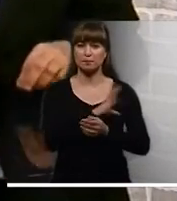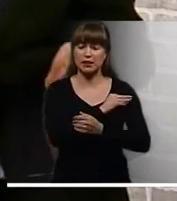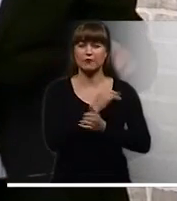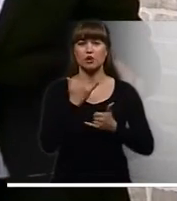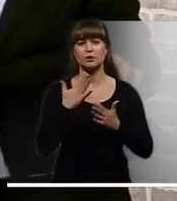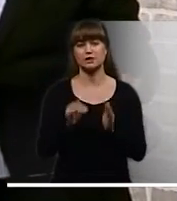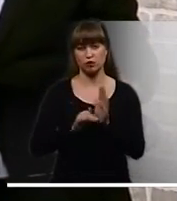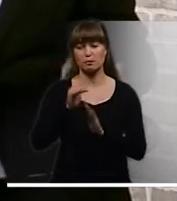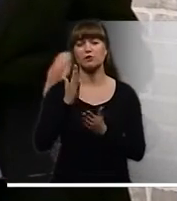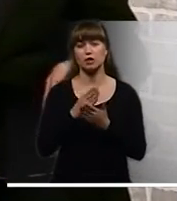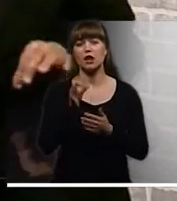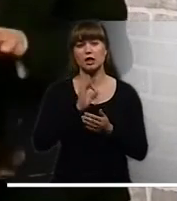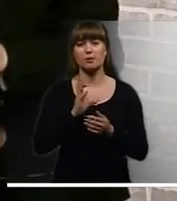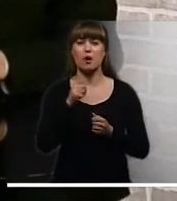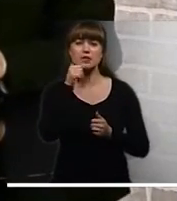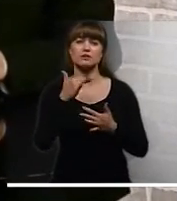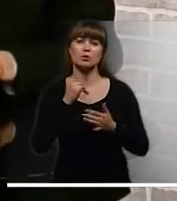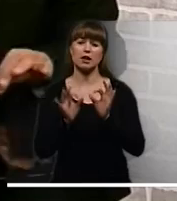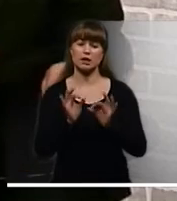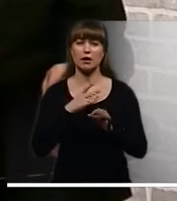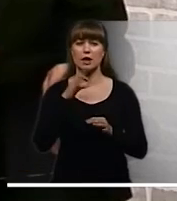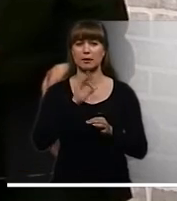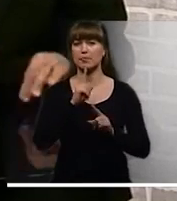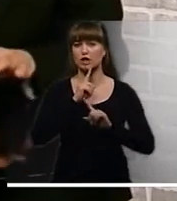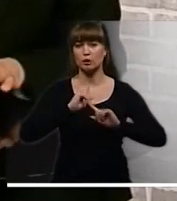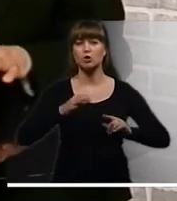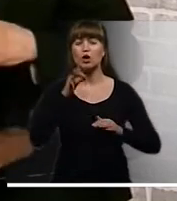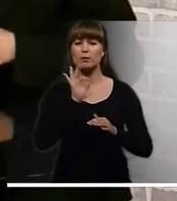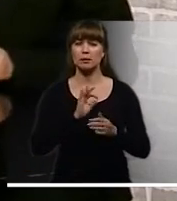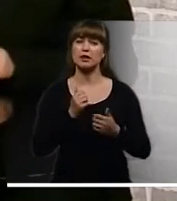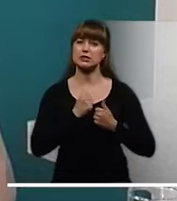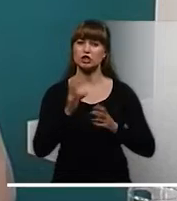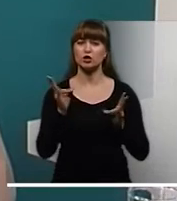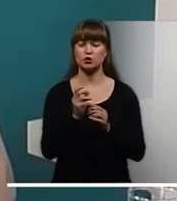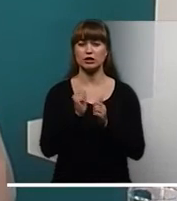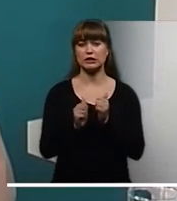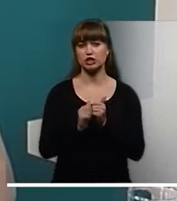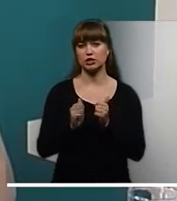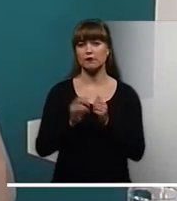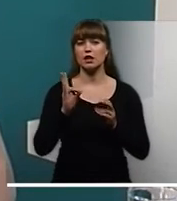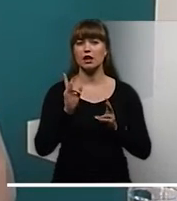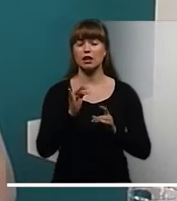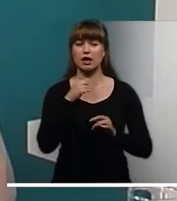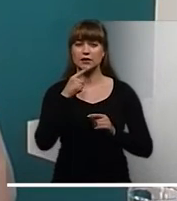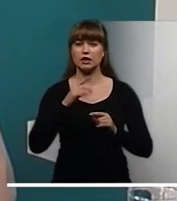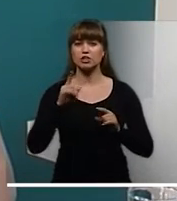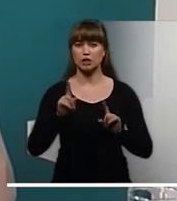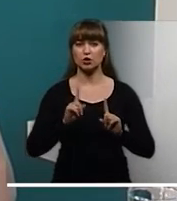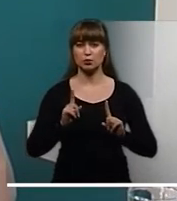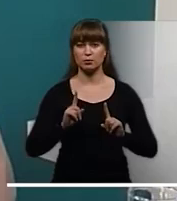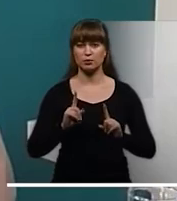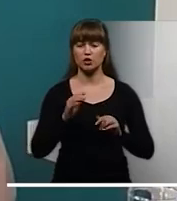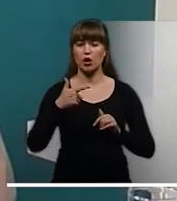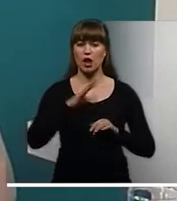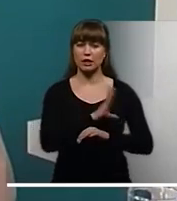и смотреть, у меня сегодня она повышена, я приму, а завтра у меня нормально, я принимать не буду. Принимать, к сожалению, нужно ежедневно, тем более, когда речь идет о том,